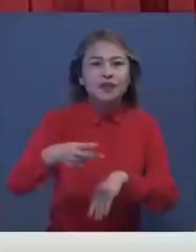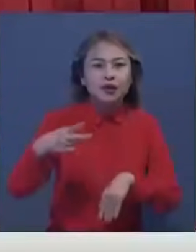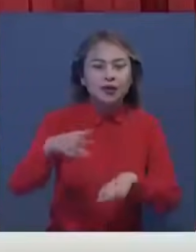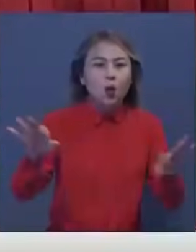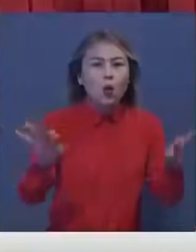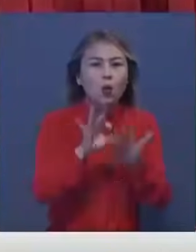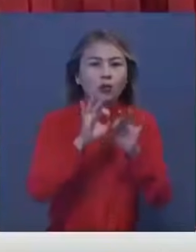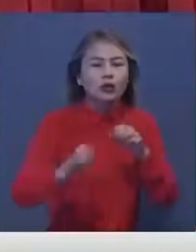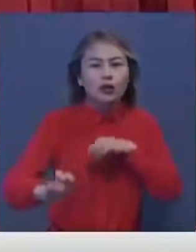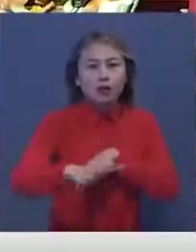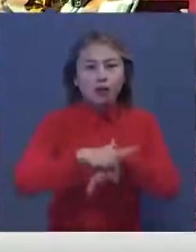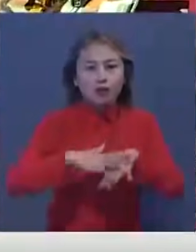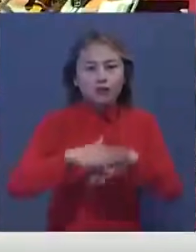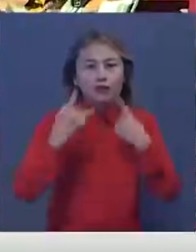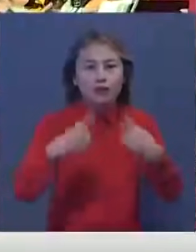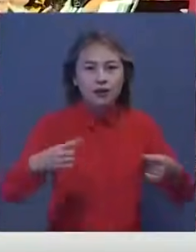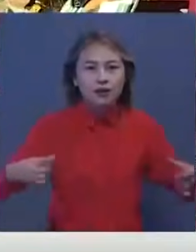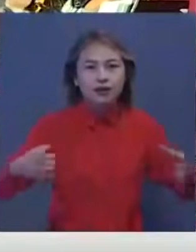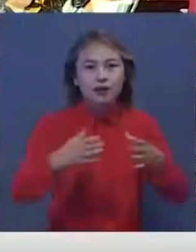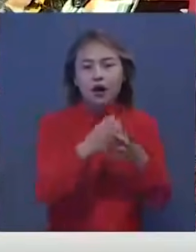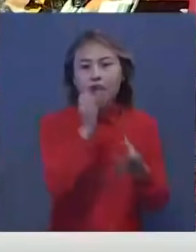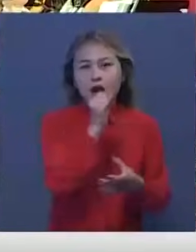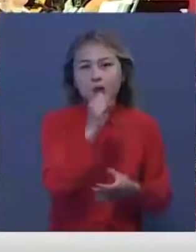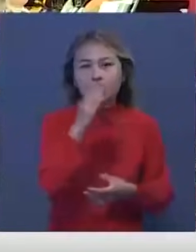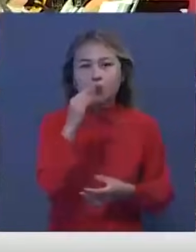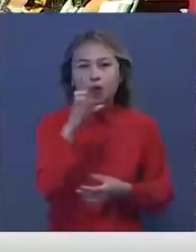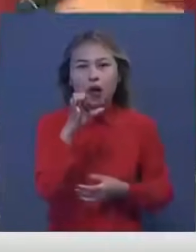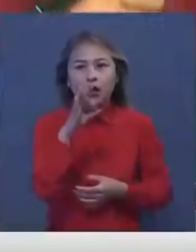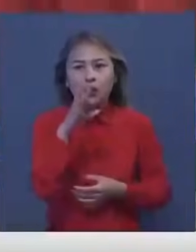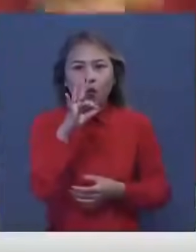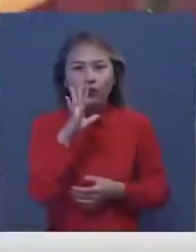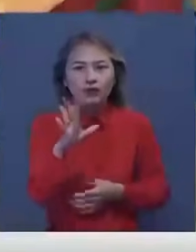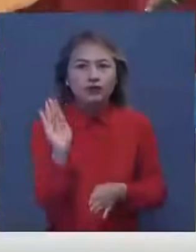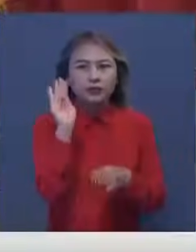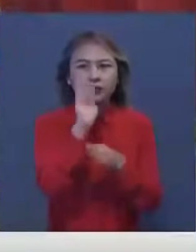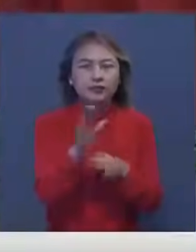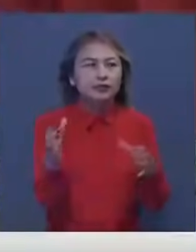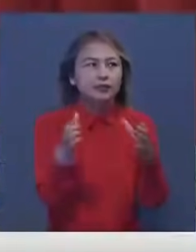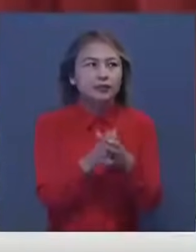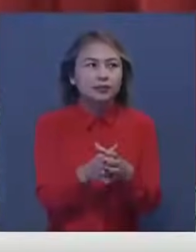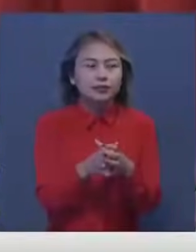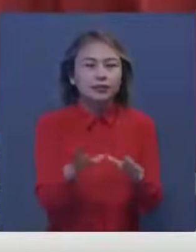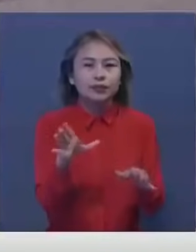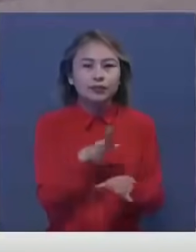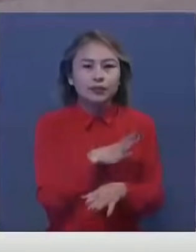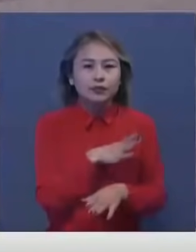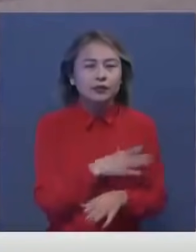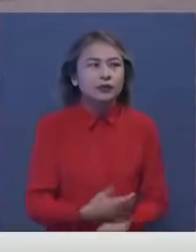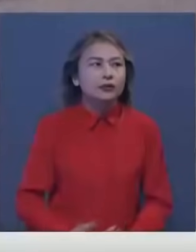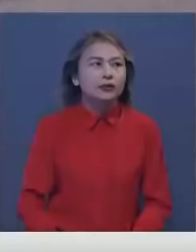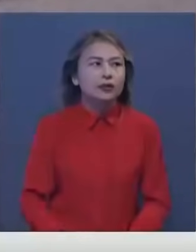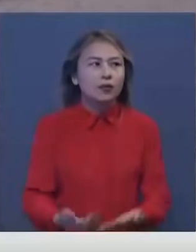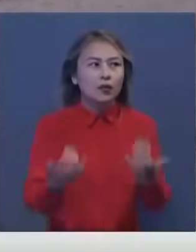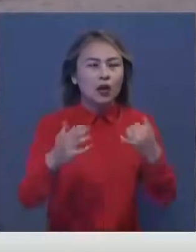халық аспаптары оркестрі Құрманғазы мен Ахмет Жұбановтан бастап, Вивальди мен Чайковский, Штраустың шығармаларын ұсынды. Әлемдік